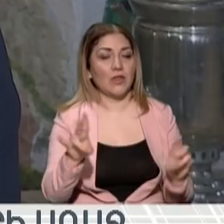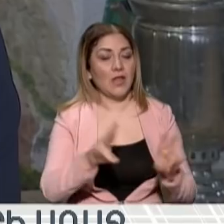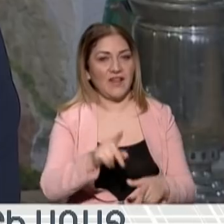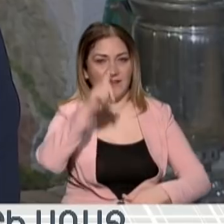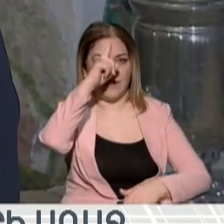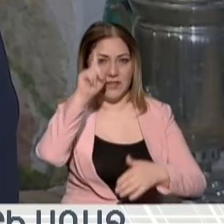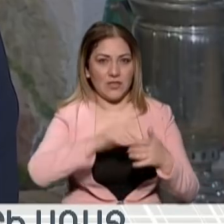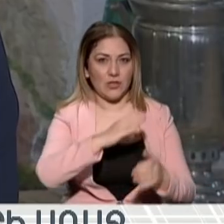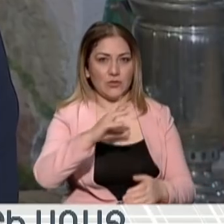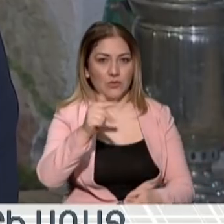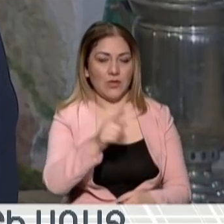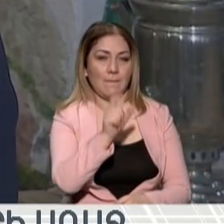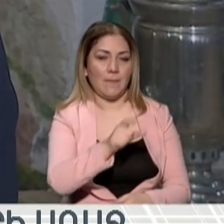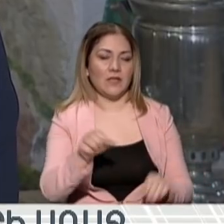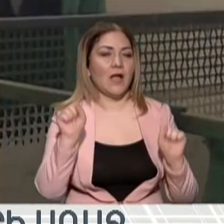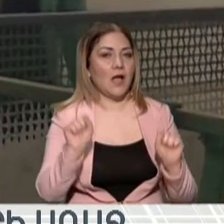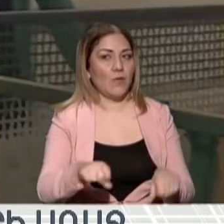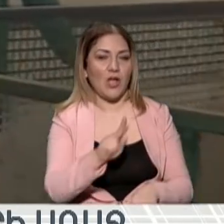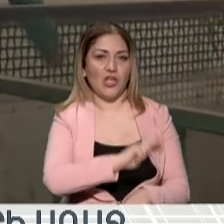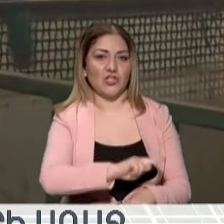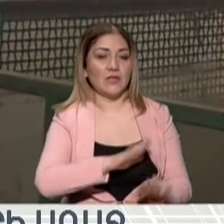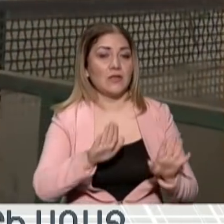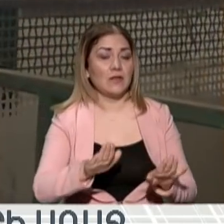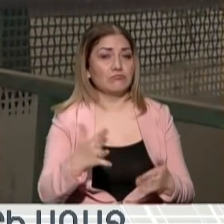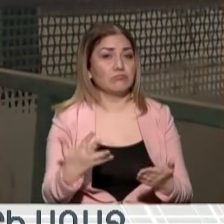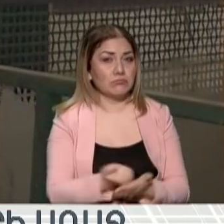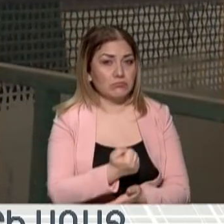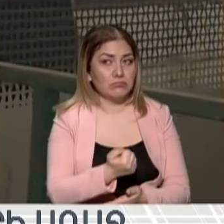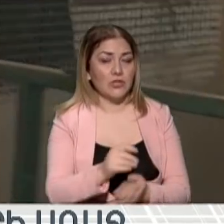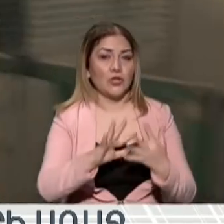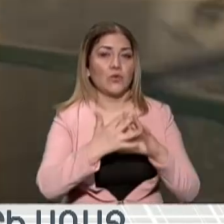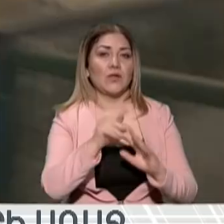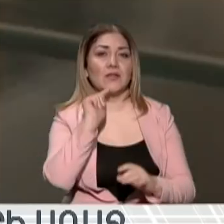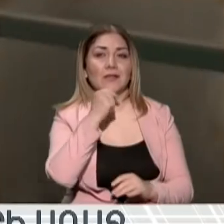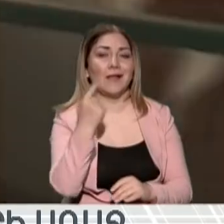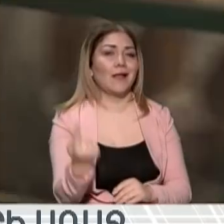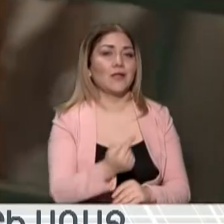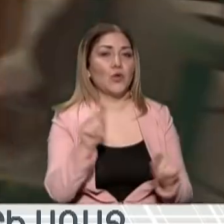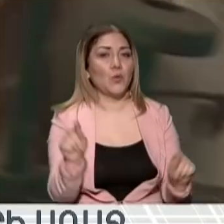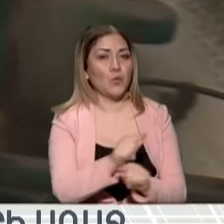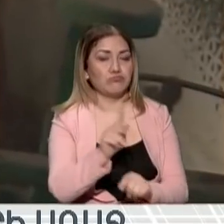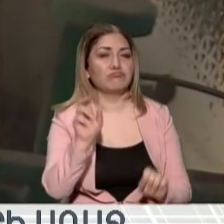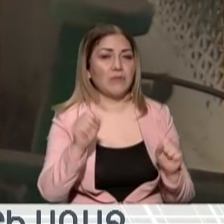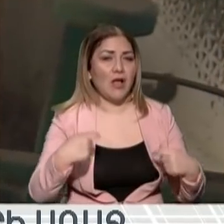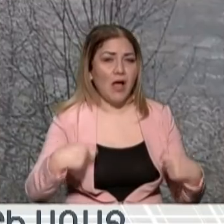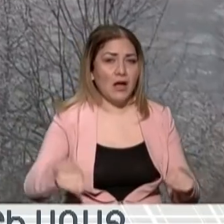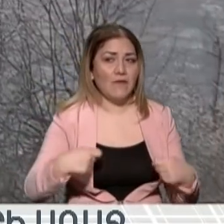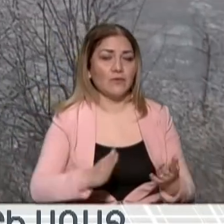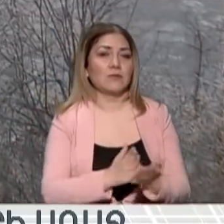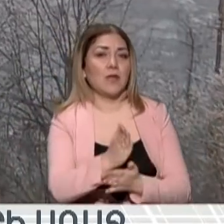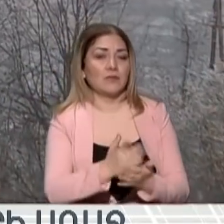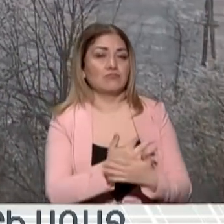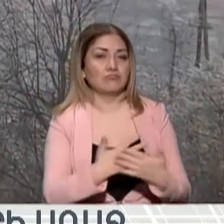Նախարարը վստահ է, Սյունիքում մարդիկ կարող են նաև աշխատատեղեր գտնել ոչ միայն գյուղատնտեսությունում, տուրիզմում, առևտրում,